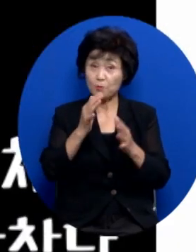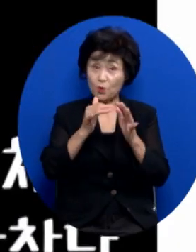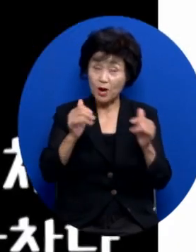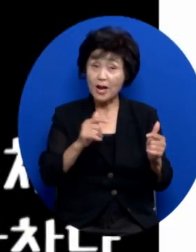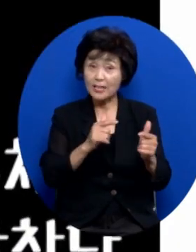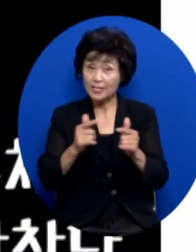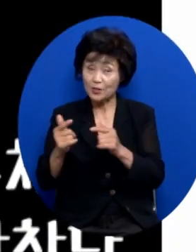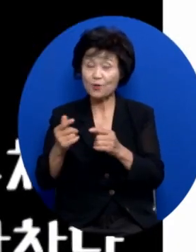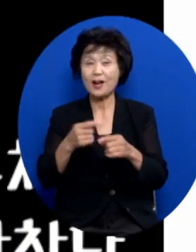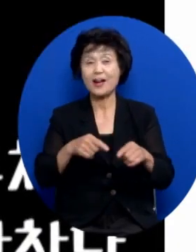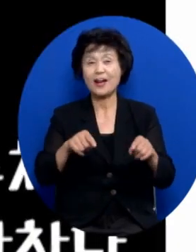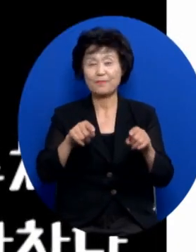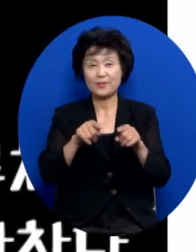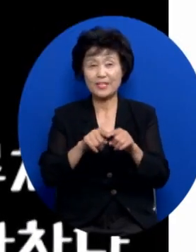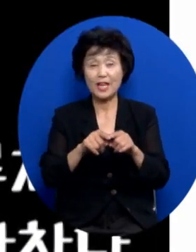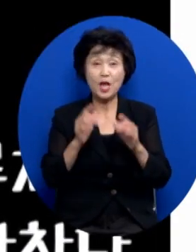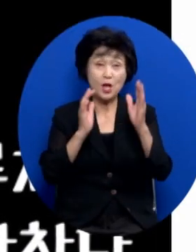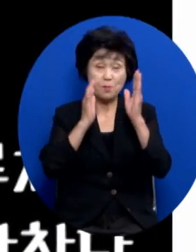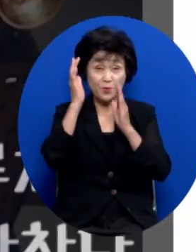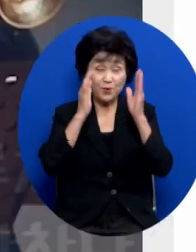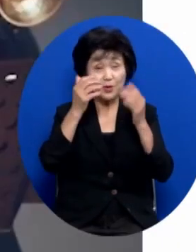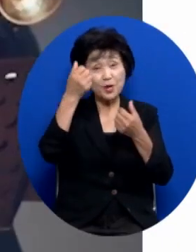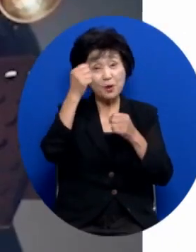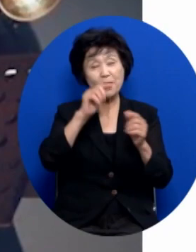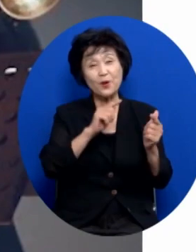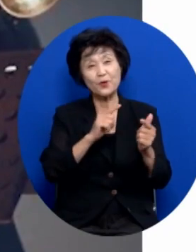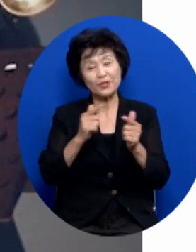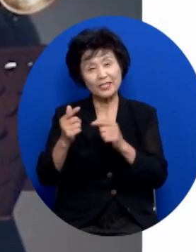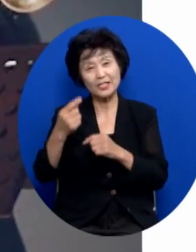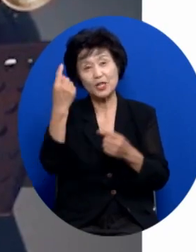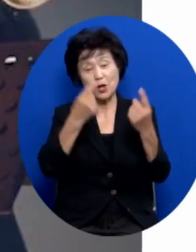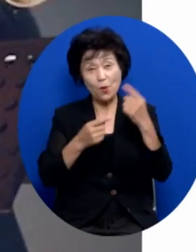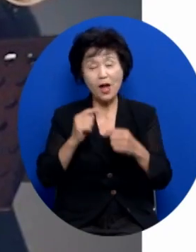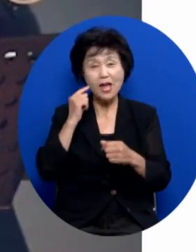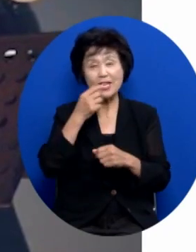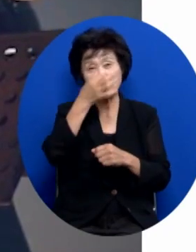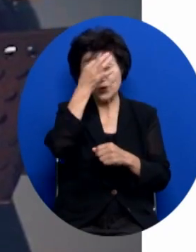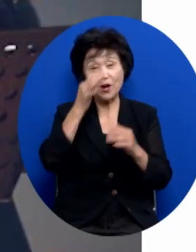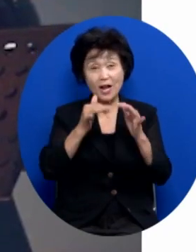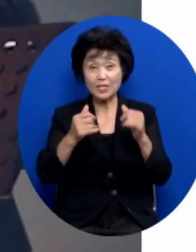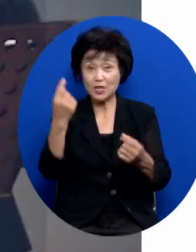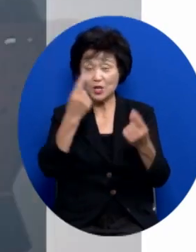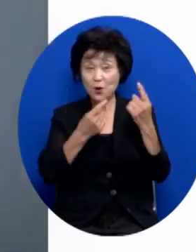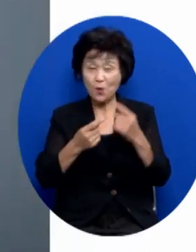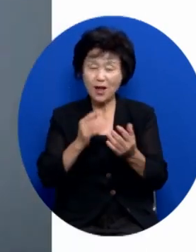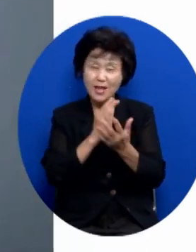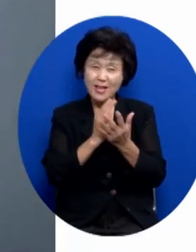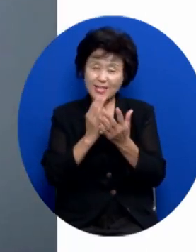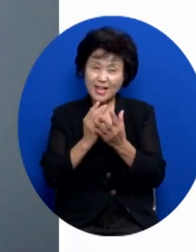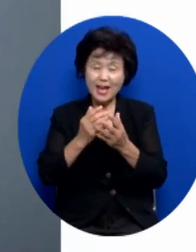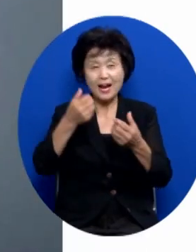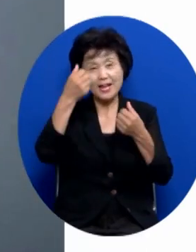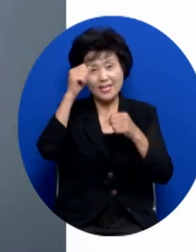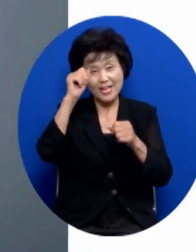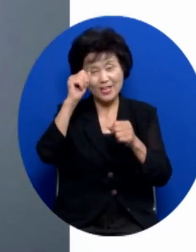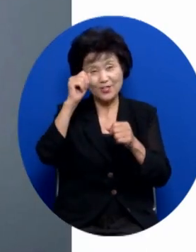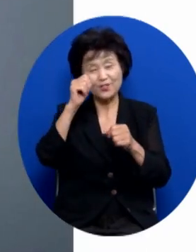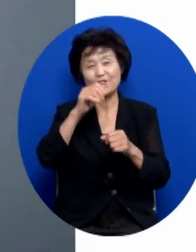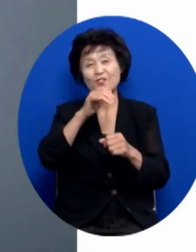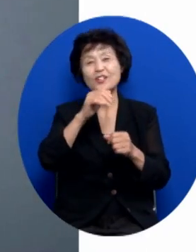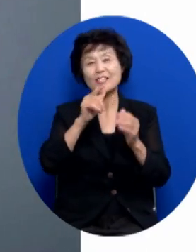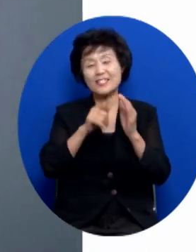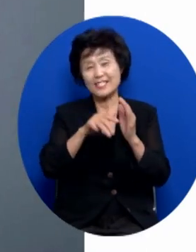이한진 밴드 뮤지컬 배우 조혜리 등 다양한 장르의 아티스트가 참여해 다채로운 공연을 선보일 예정입니다 오솔길